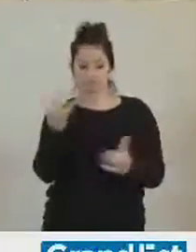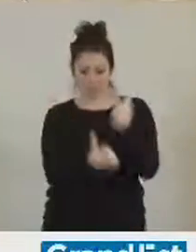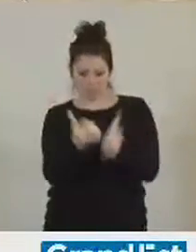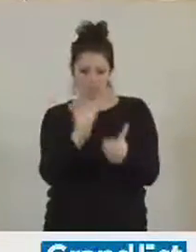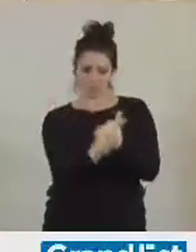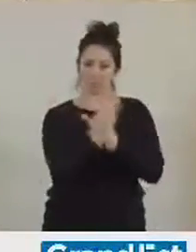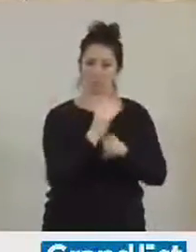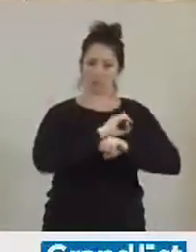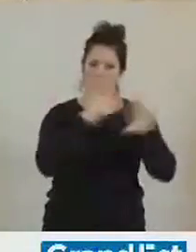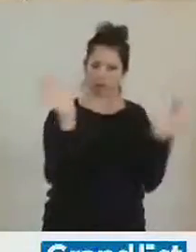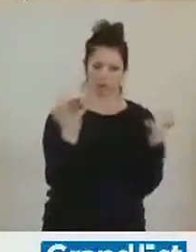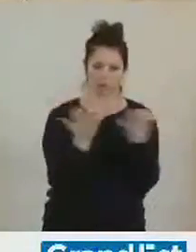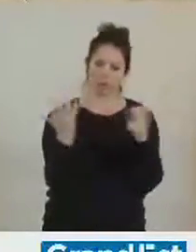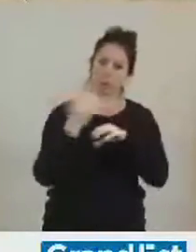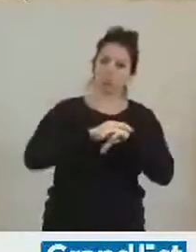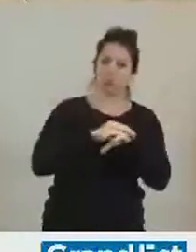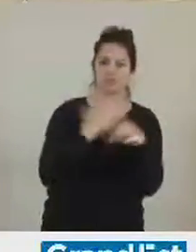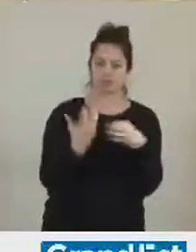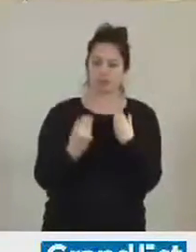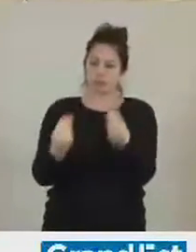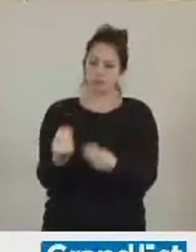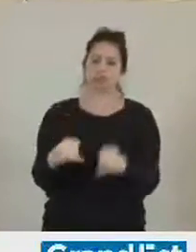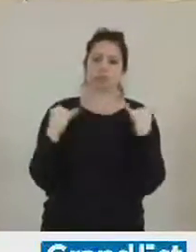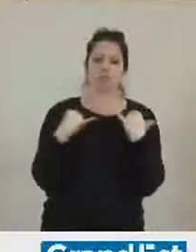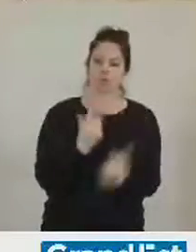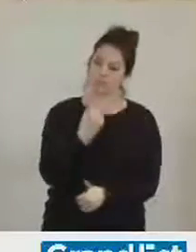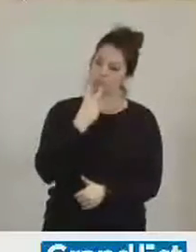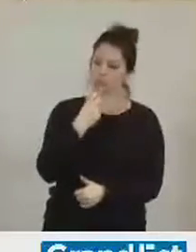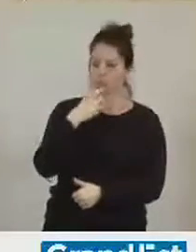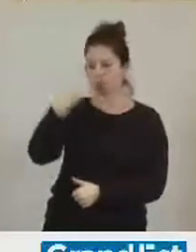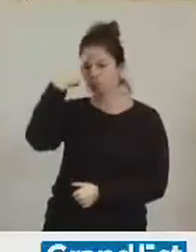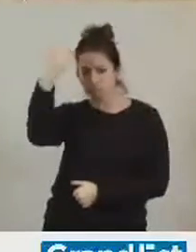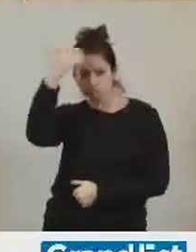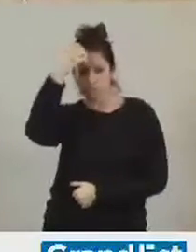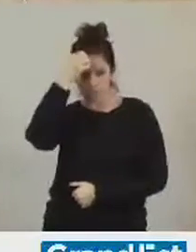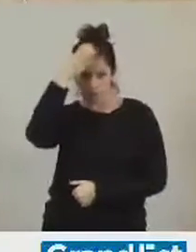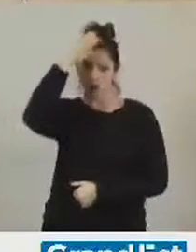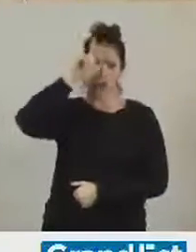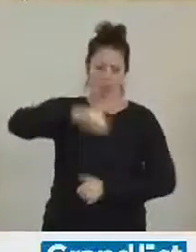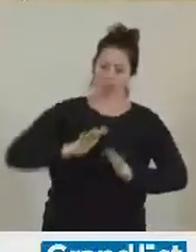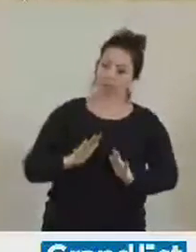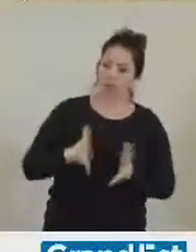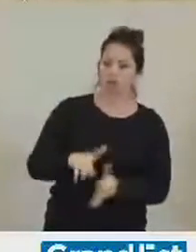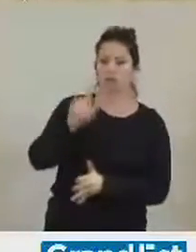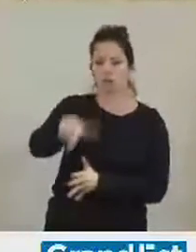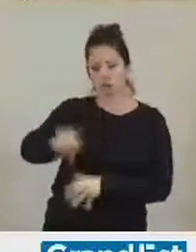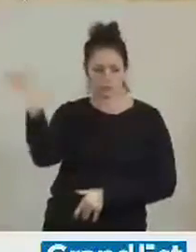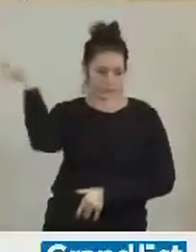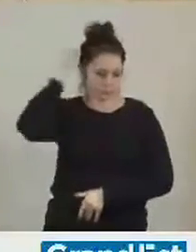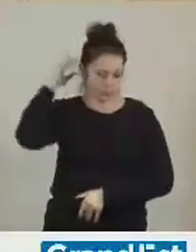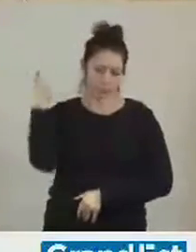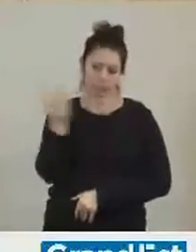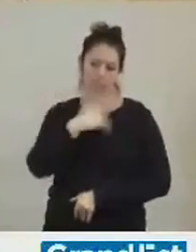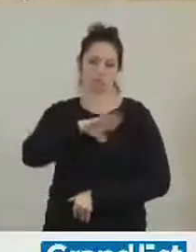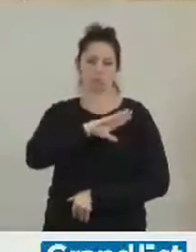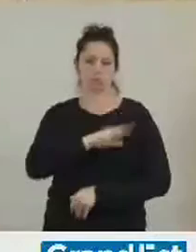faire de nos jeunes des citoyens éclairés, engagés, conscients de l'environnement qui est le leur. Tout jeune est concerné par cette